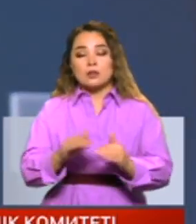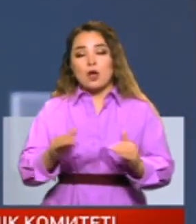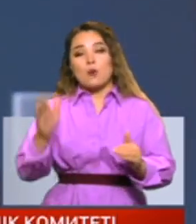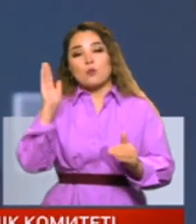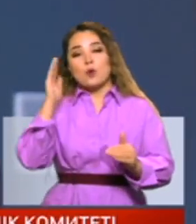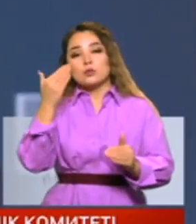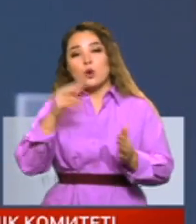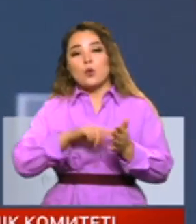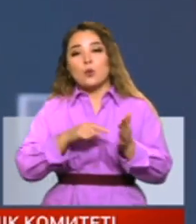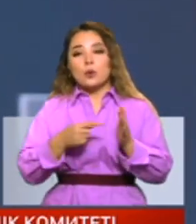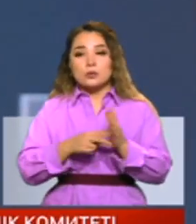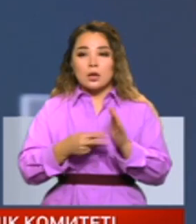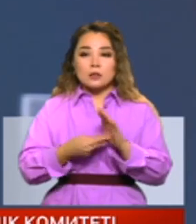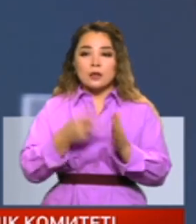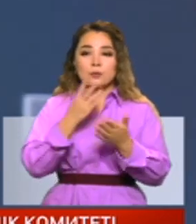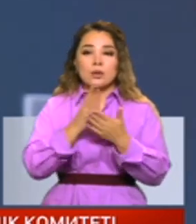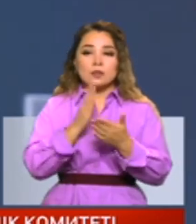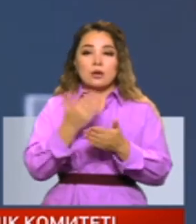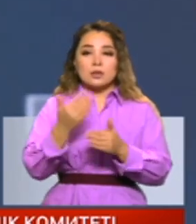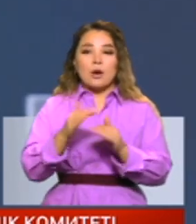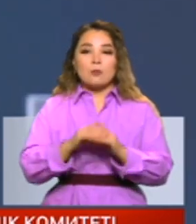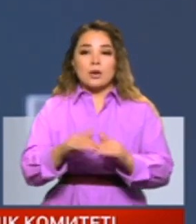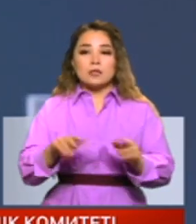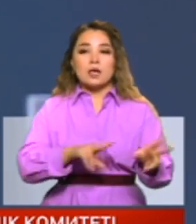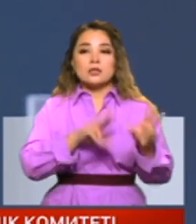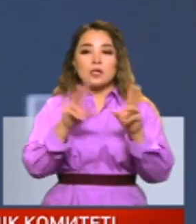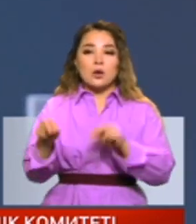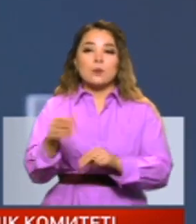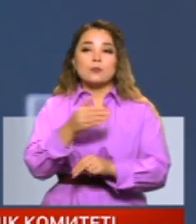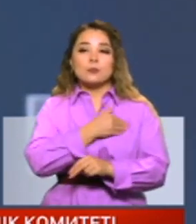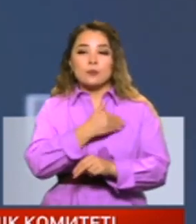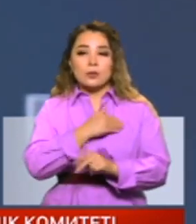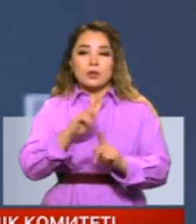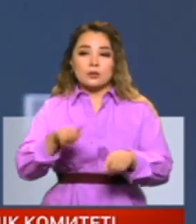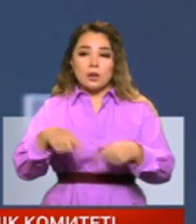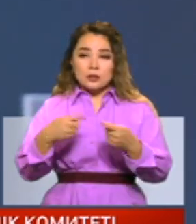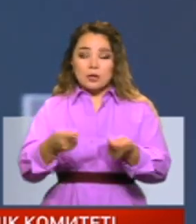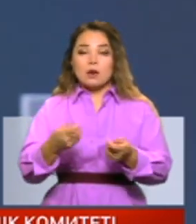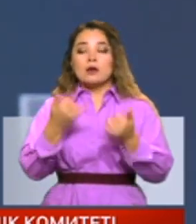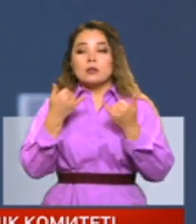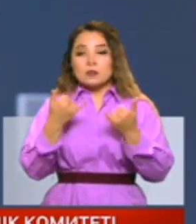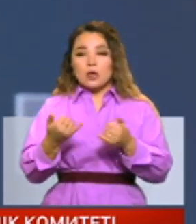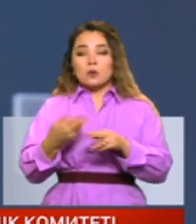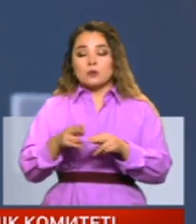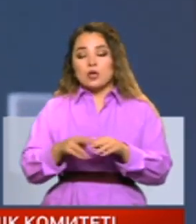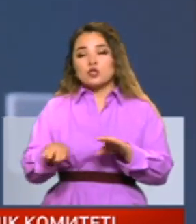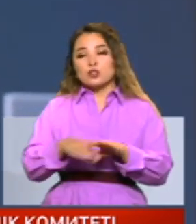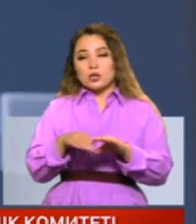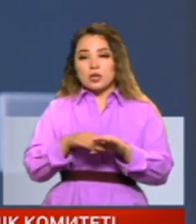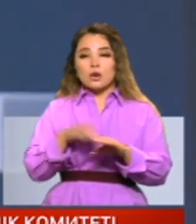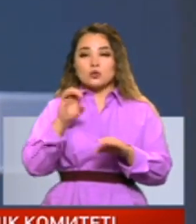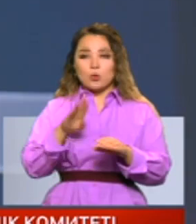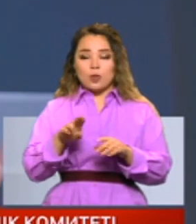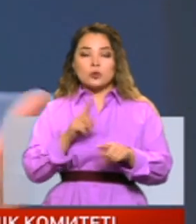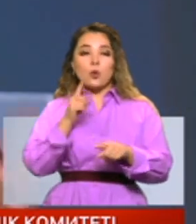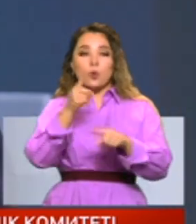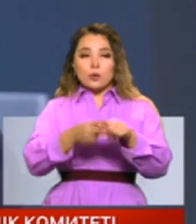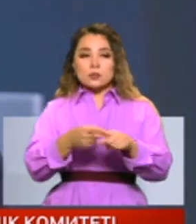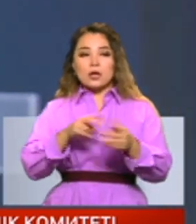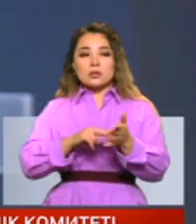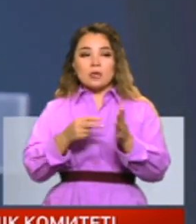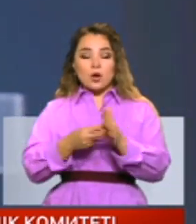болашағын ойласаңыз, баланың болашағына бір кепіл бергіңіз келсе, онда ақырында осы жинақтаушы шоттарға қосылыңыз деген